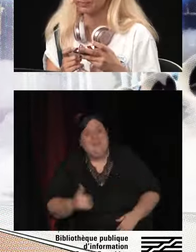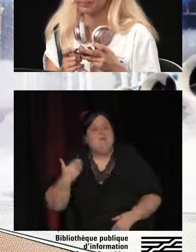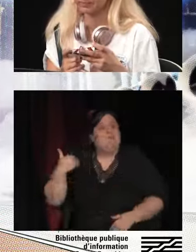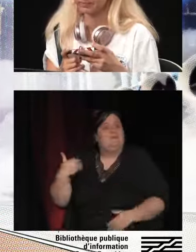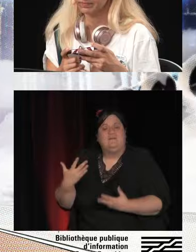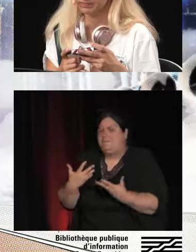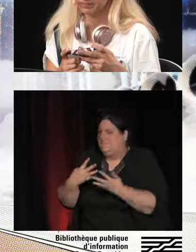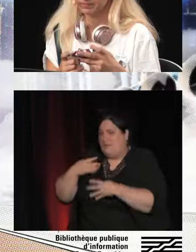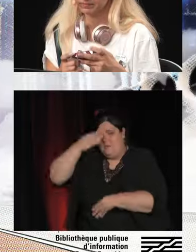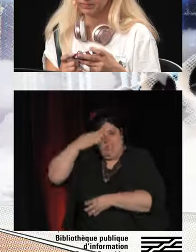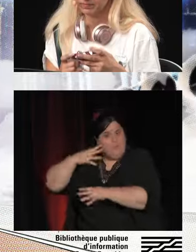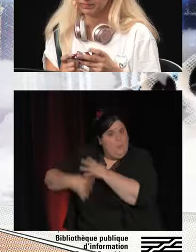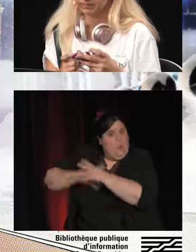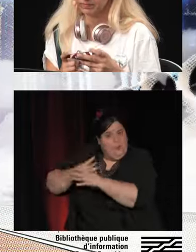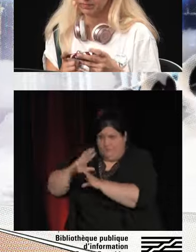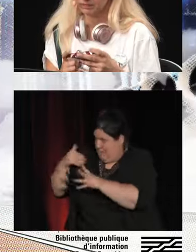l'heure. Hein.